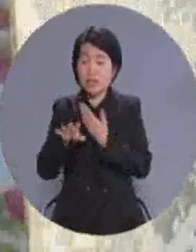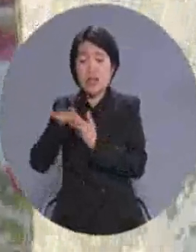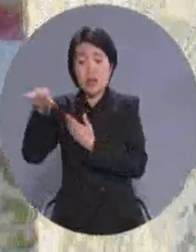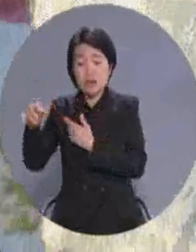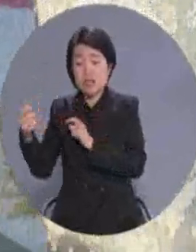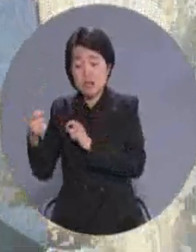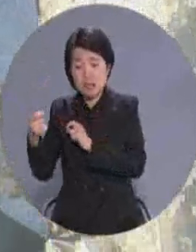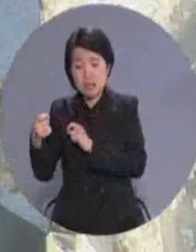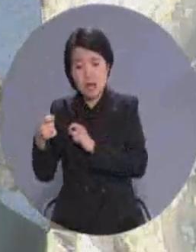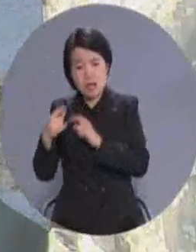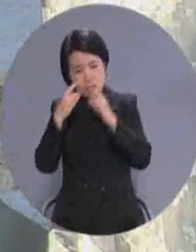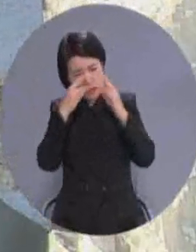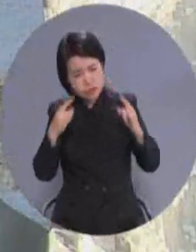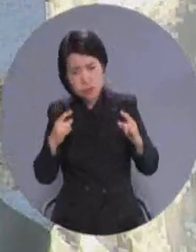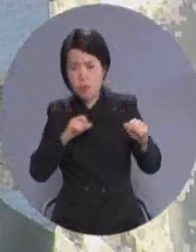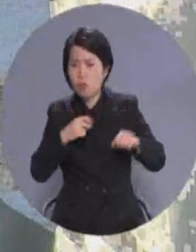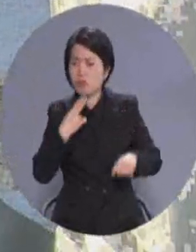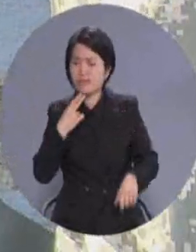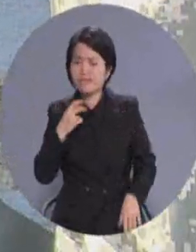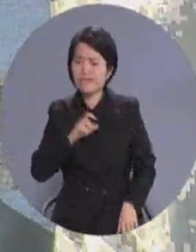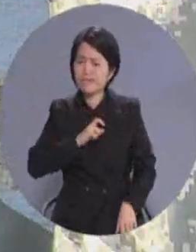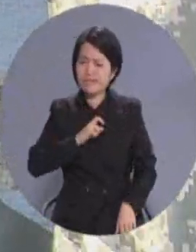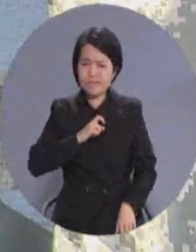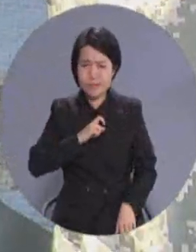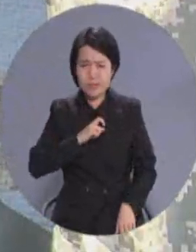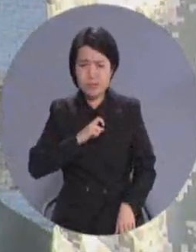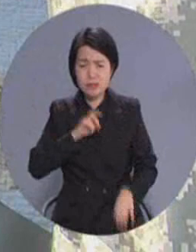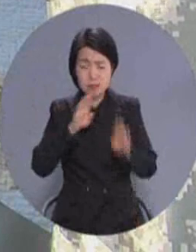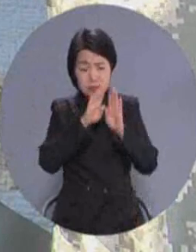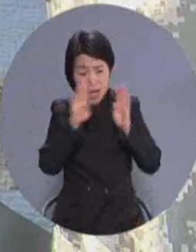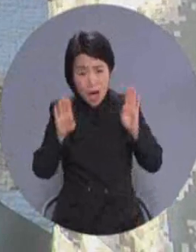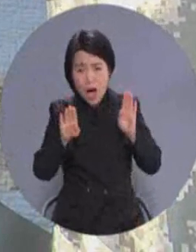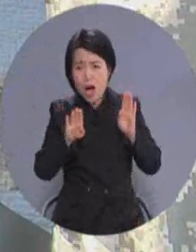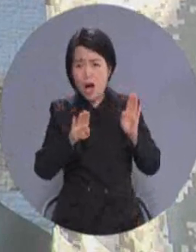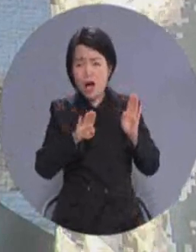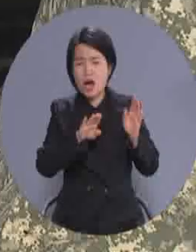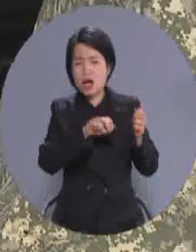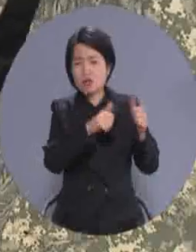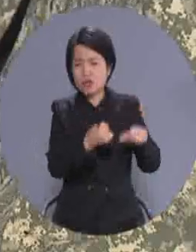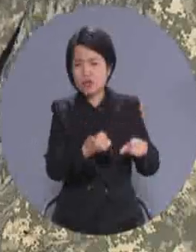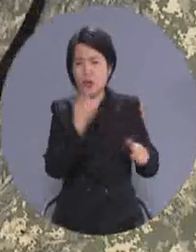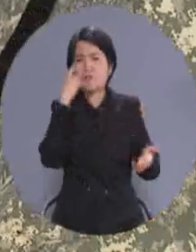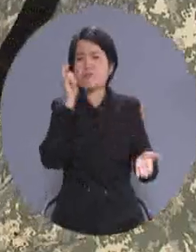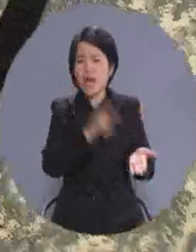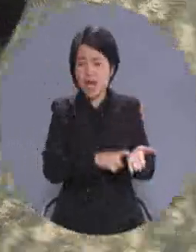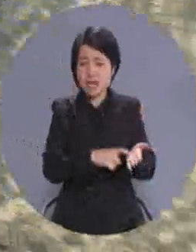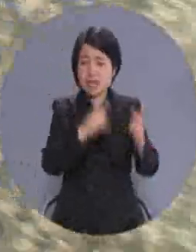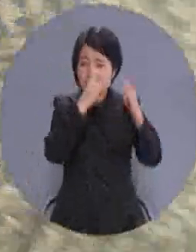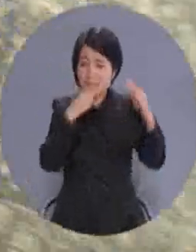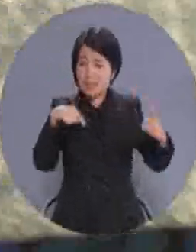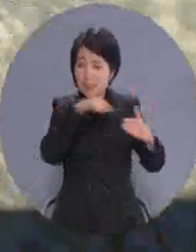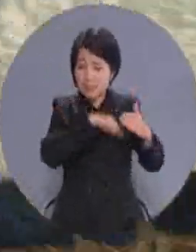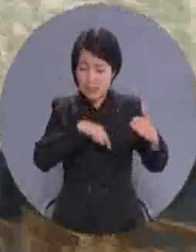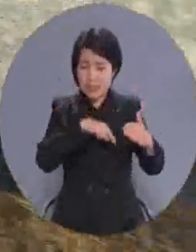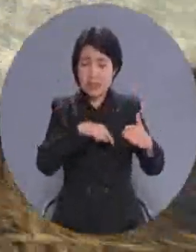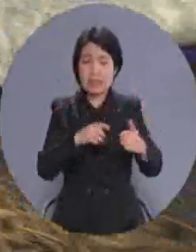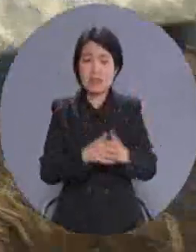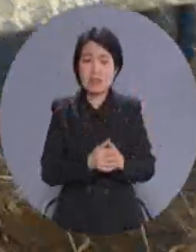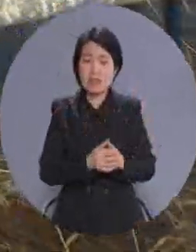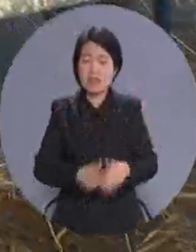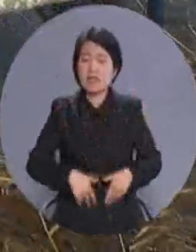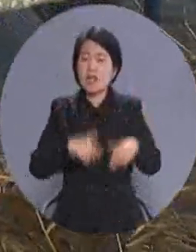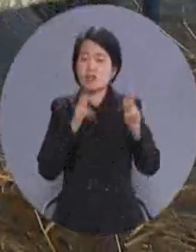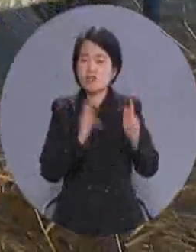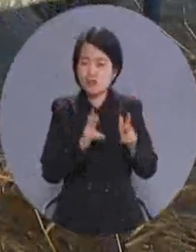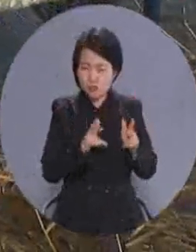인기척 기업자 텐트 안을 열어봤다가 쓰러진 두 사람을 발견한 겁니다. 이곳 텐트 안에서는 캠핑용